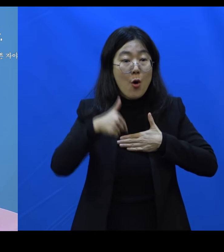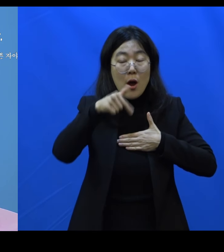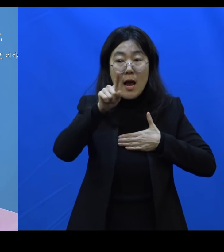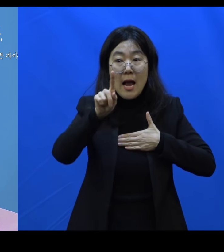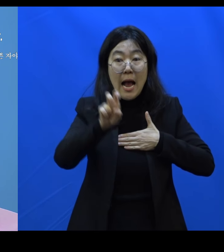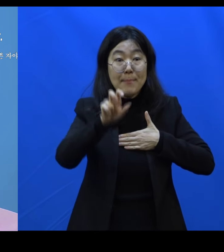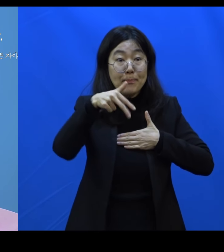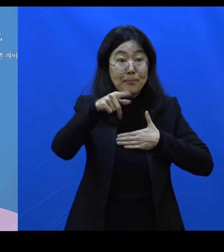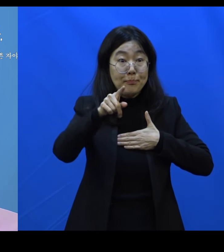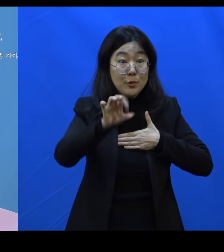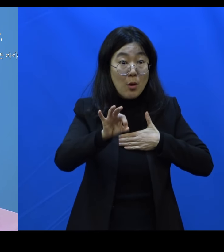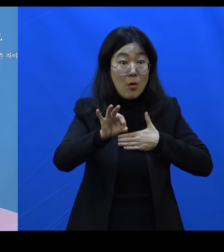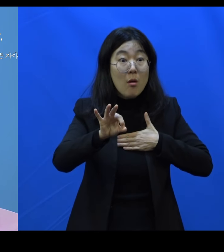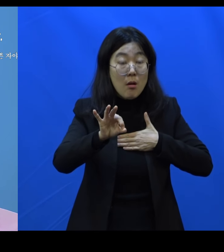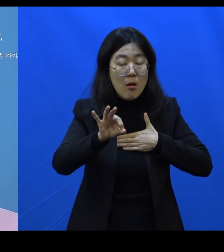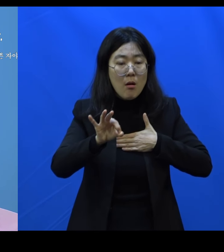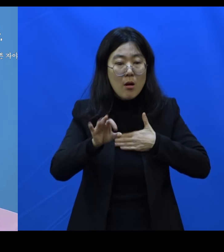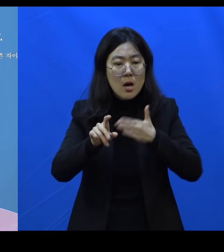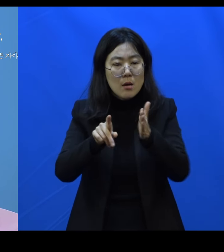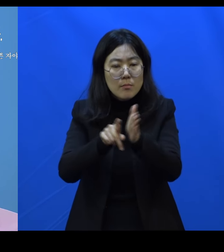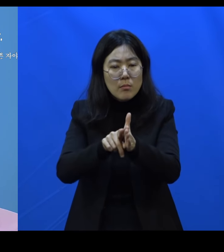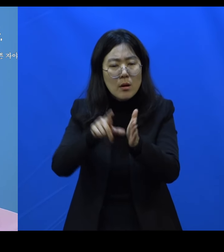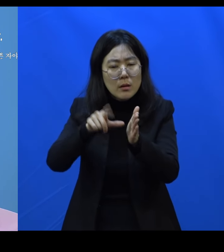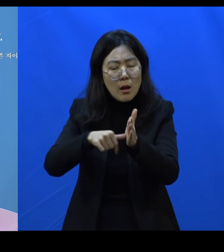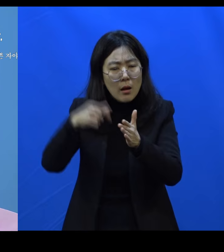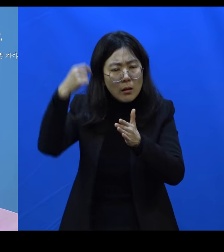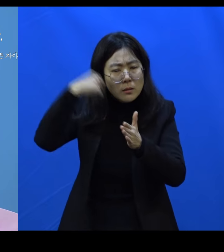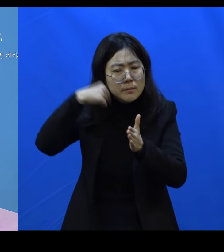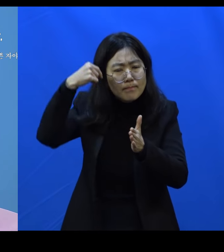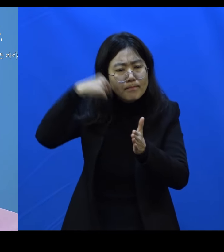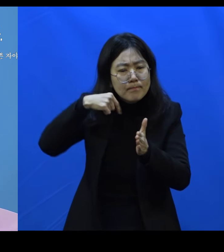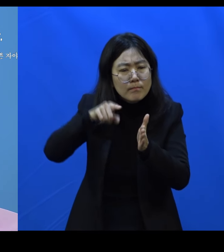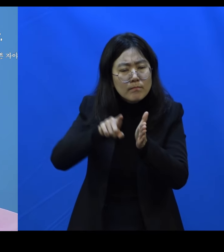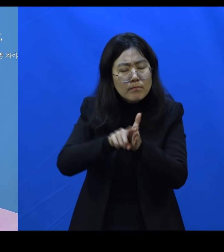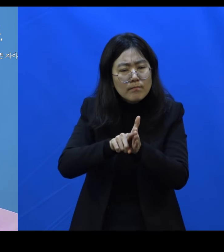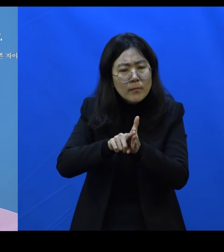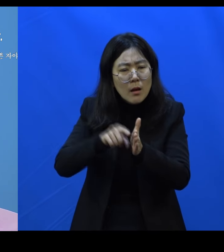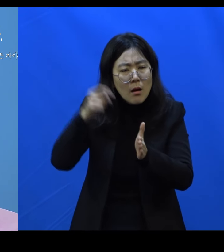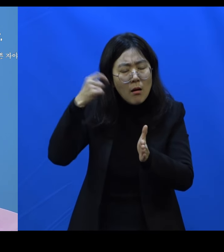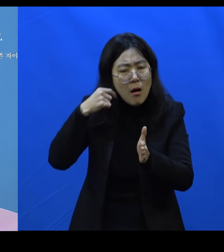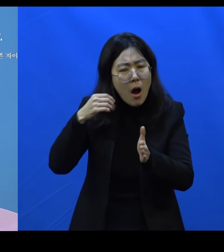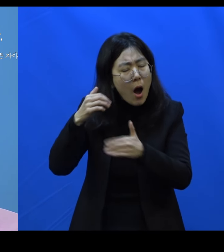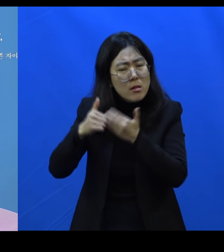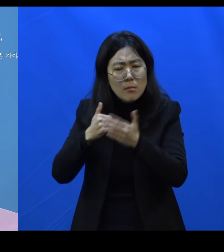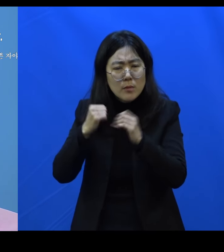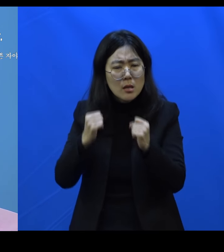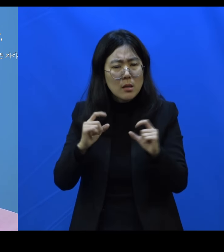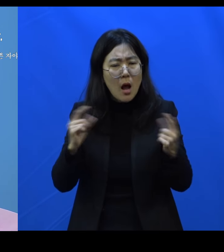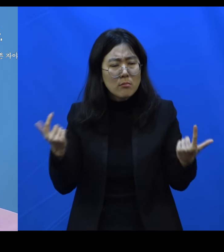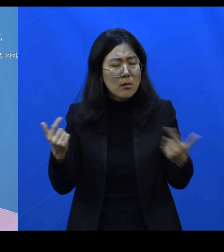그러니까 신앙생활에 감정은 필요해요. 근데 감정이 전부가 되어서는 안 돼요.